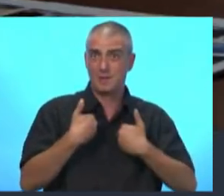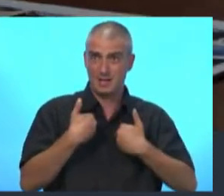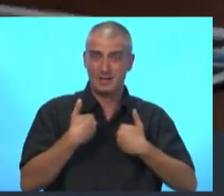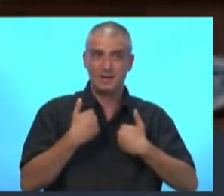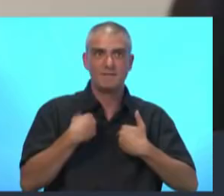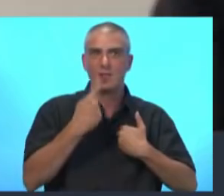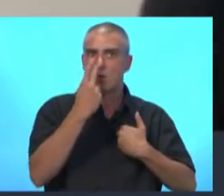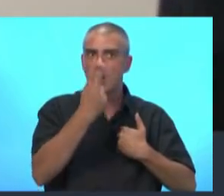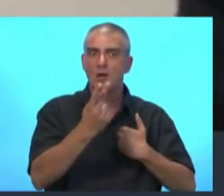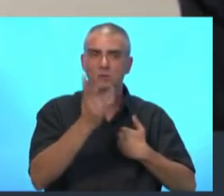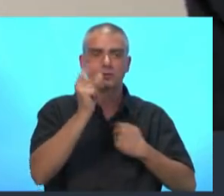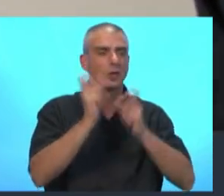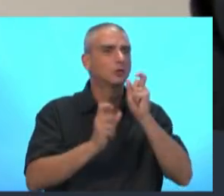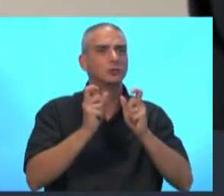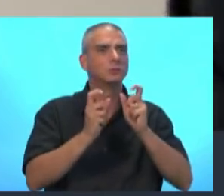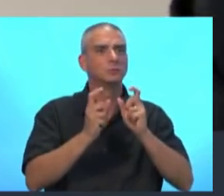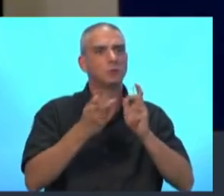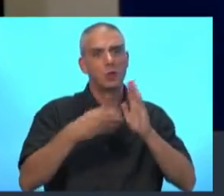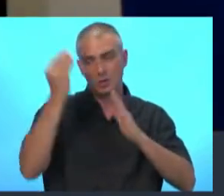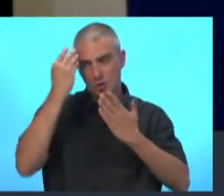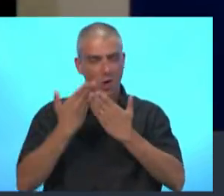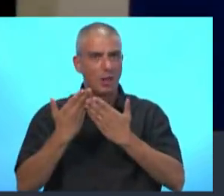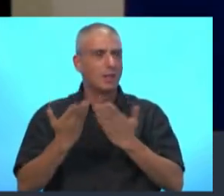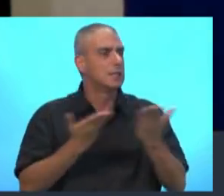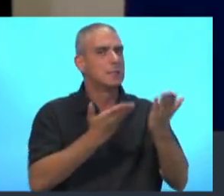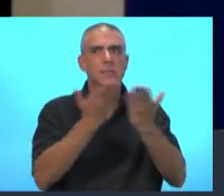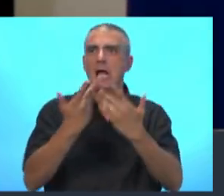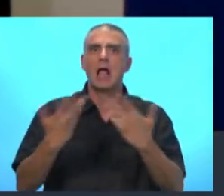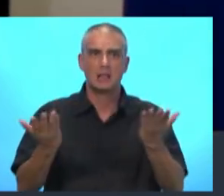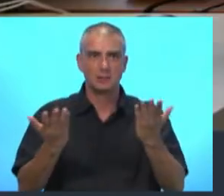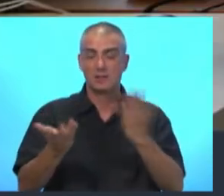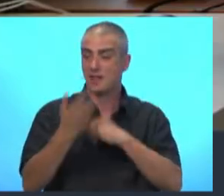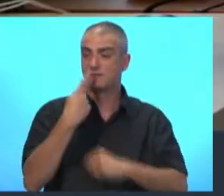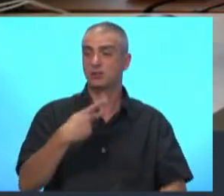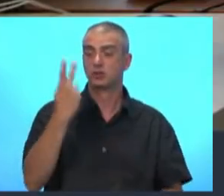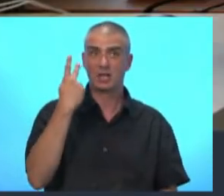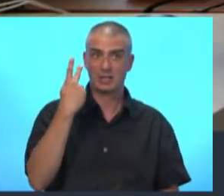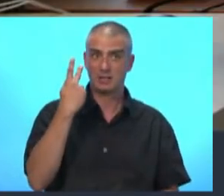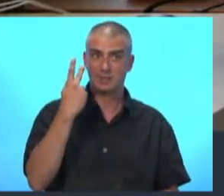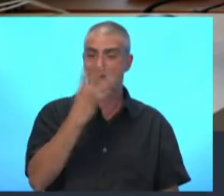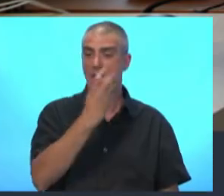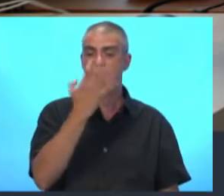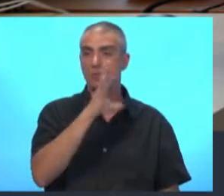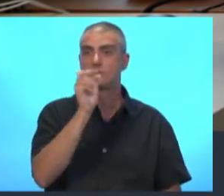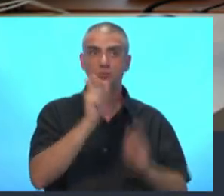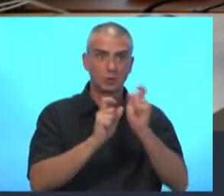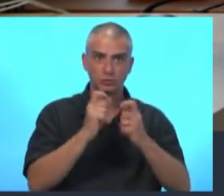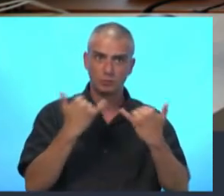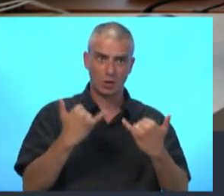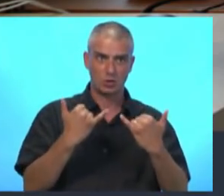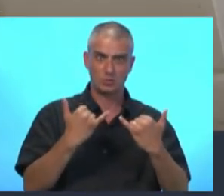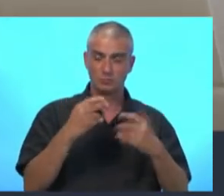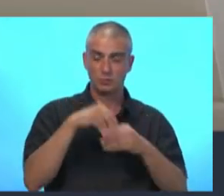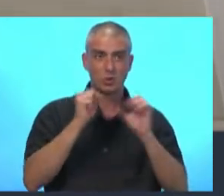ראינו שיש אנשים שיוצאים מהכולל ואין להם מסגרת. היינו לפני שנתיים 400-500 איש, והיום יש באחוות